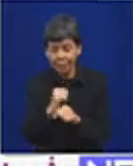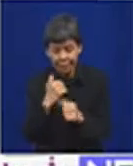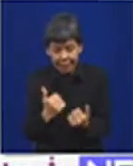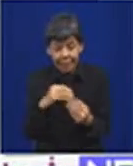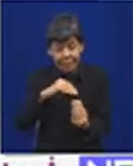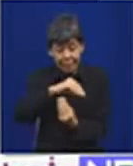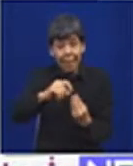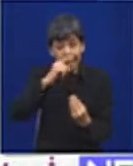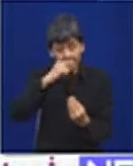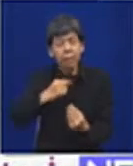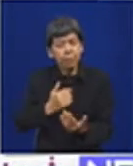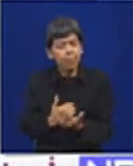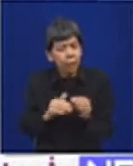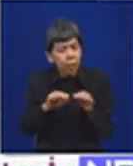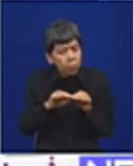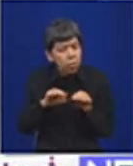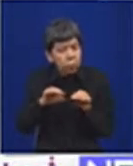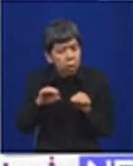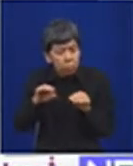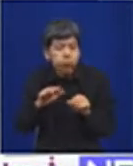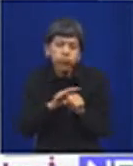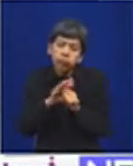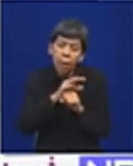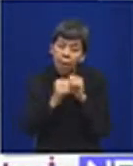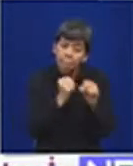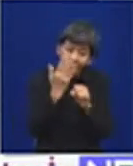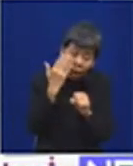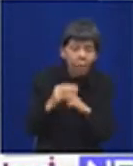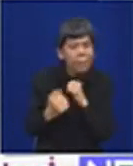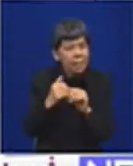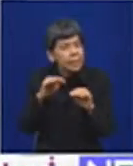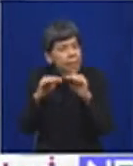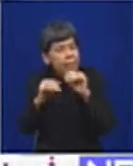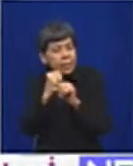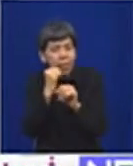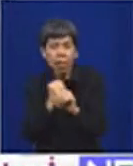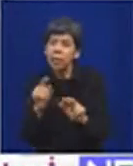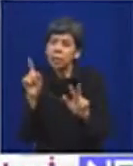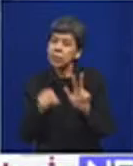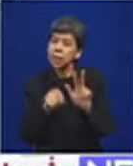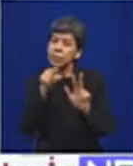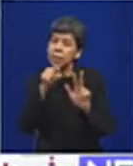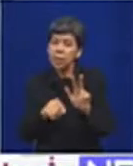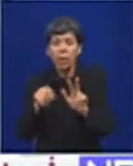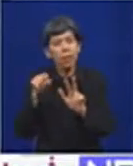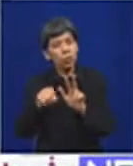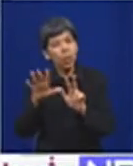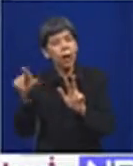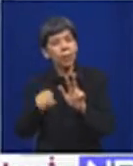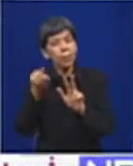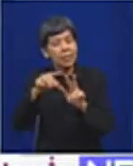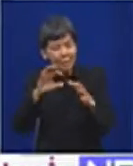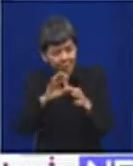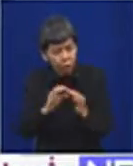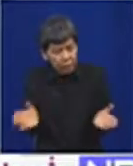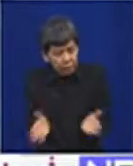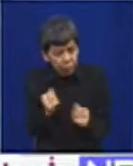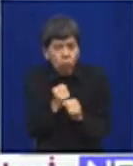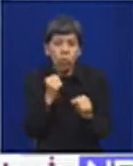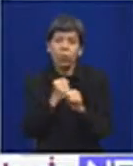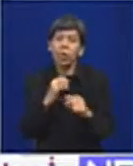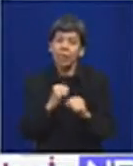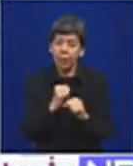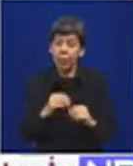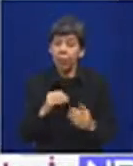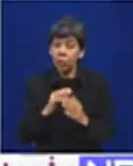เศรษฐกิจไทยยังคงมีแนวโน้มขยายตัวใกล้เคียงกับปีที่ผ่านมาประมาณร้อยละ 3.5 จากปัจจัยสนับสนุนของนโยบายการ